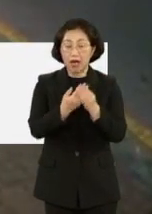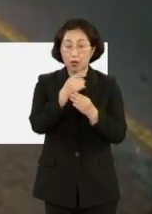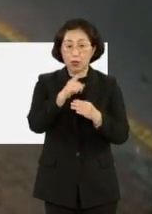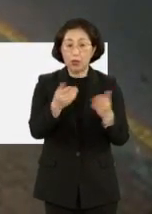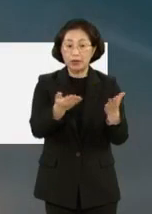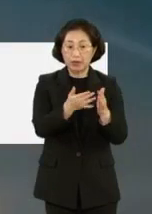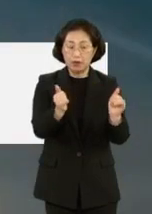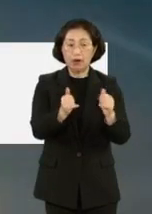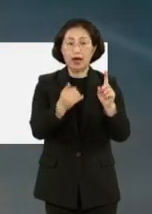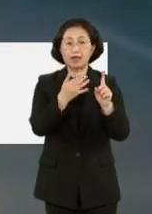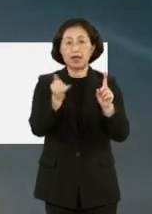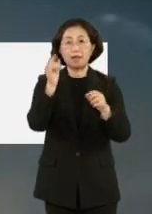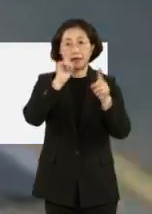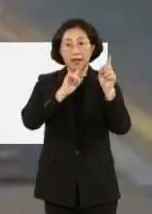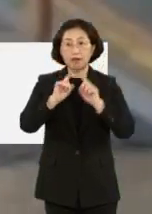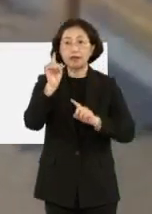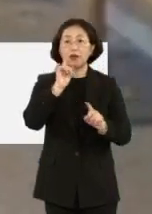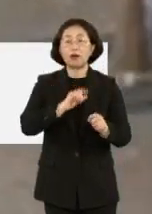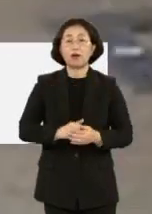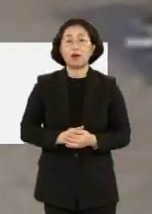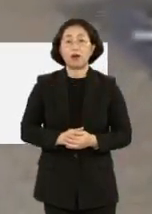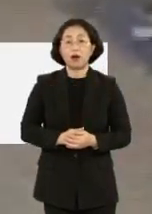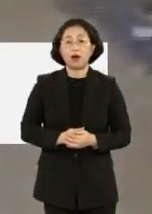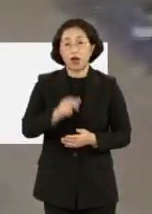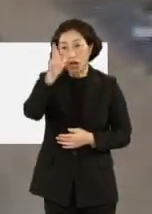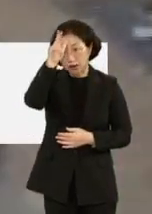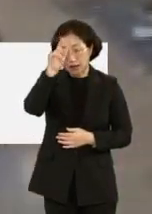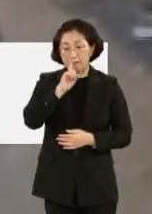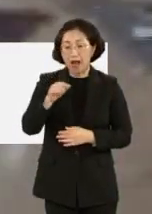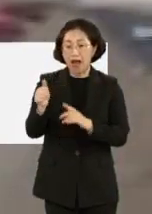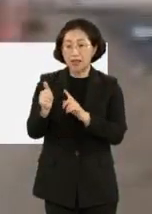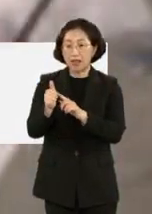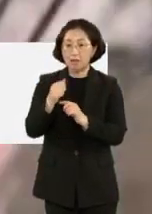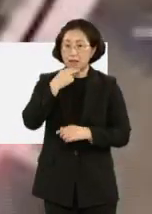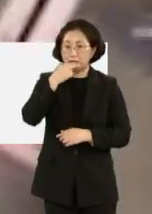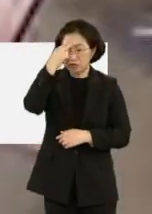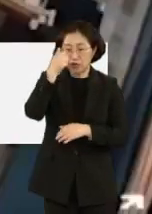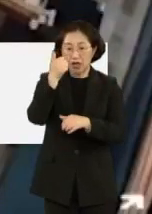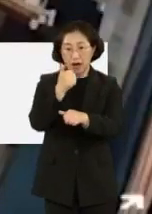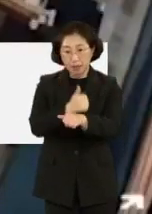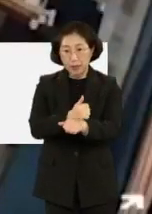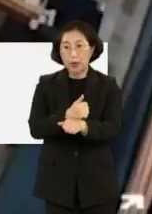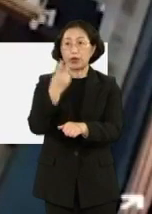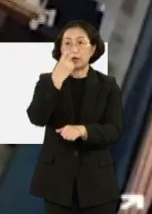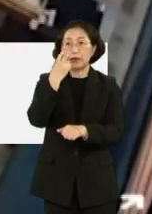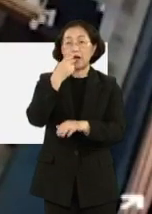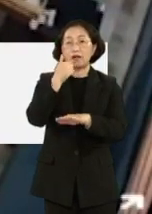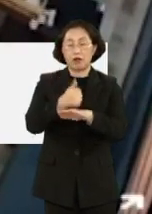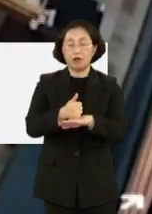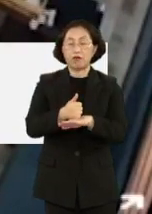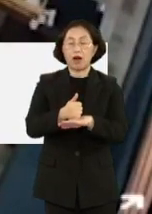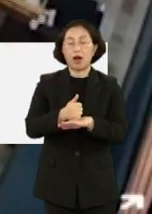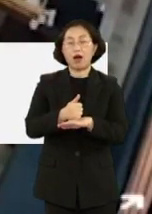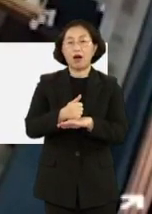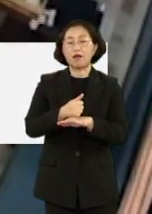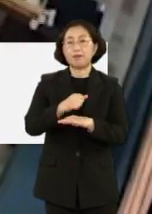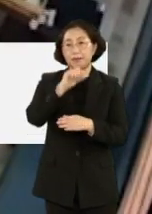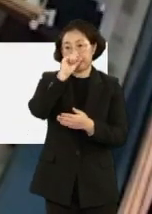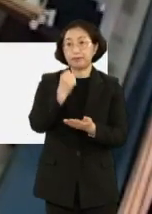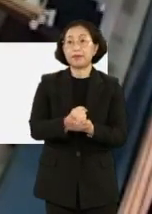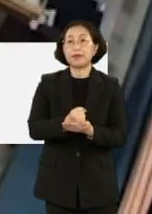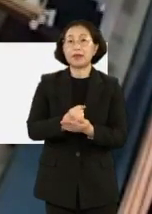종업원 한 명이 가벼운 부상을 입었습니다. 경찰은 A씨에 대한 음주와 약물 복용 여부를 검사한 결과 모두